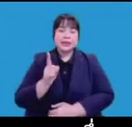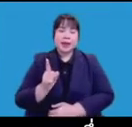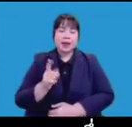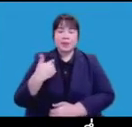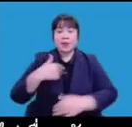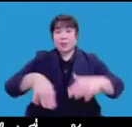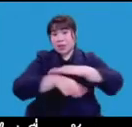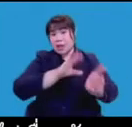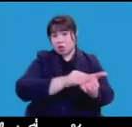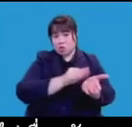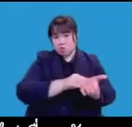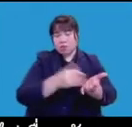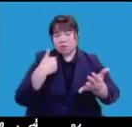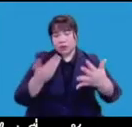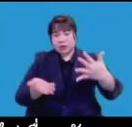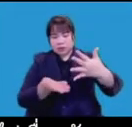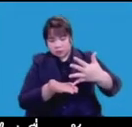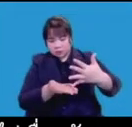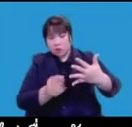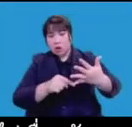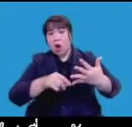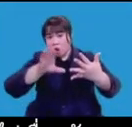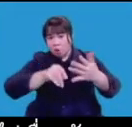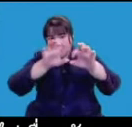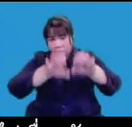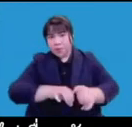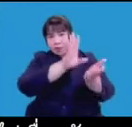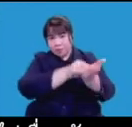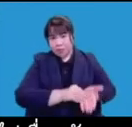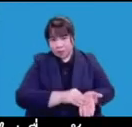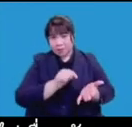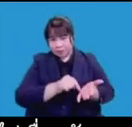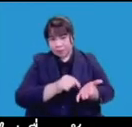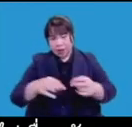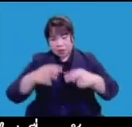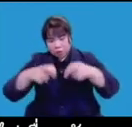ลังเนี่ยเป็นระบบ big data ซึ่งมีตั้งแต่ขั้นที่1รวมข้อมูลนะครับเอาข้อมูลมาเข้าโมเดล